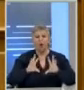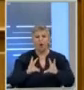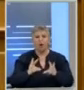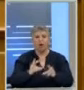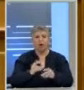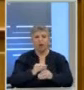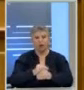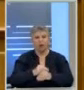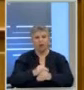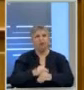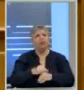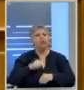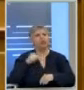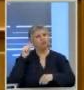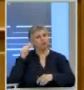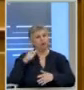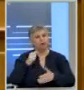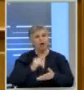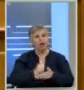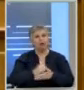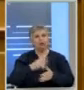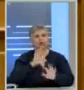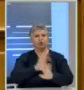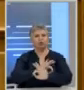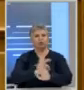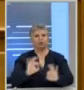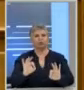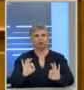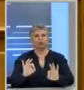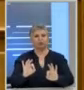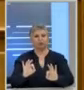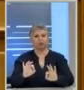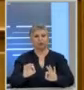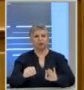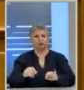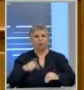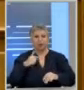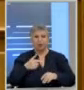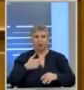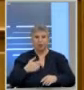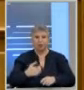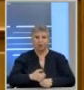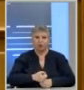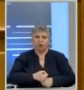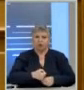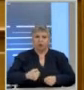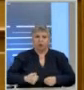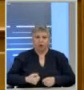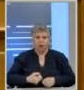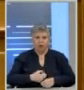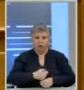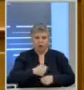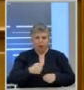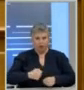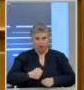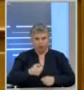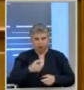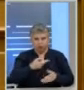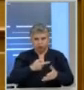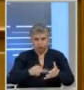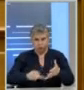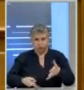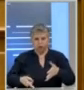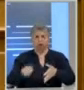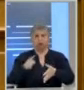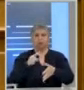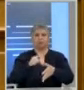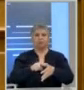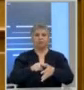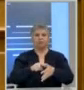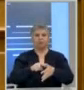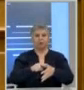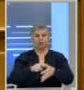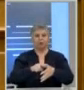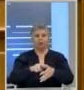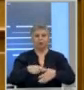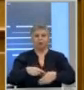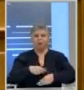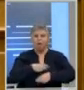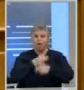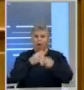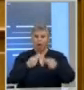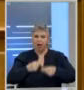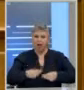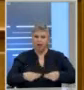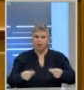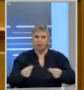μέτρα αχρίαστης, υπερβολικής δημοσιονομικής λιτότητας για να μείνετε στην εξουσία. Τελικά έχετε καταντήσει να